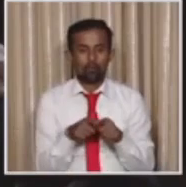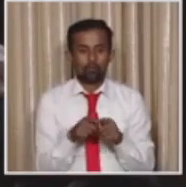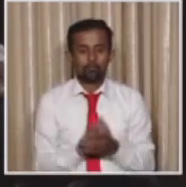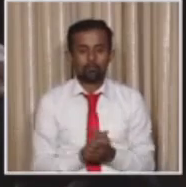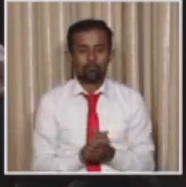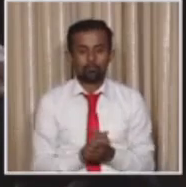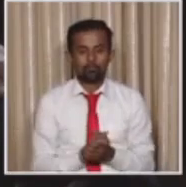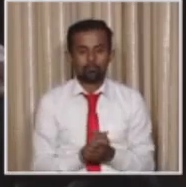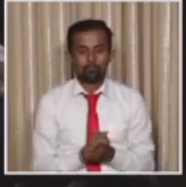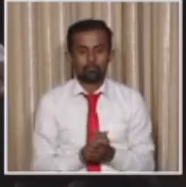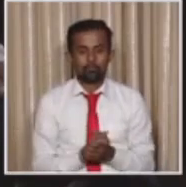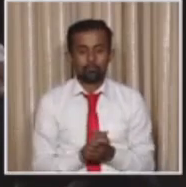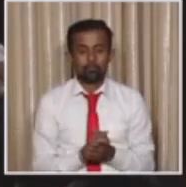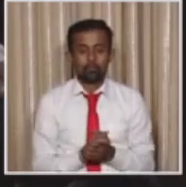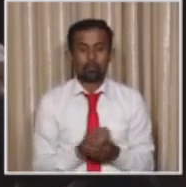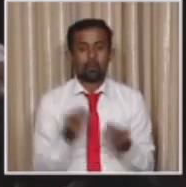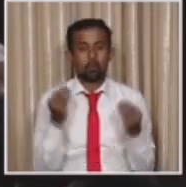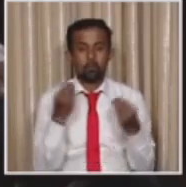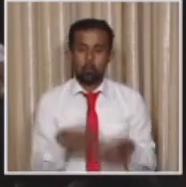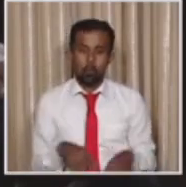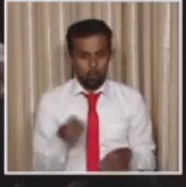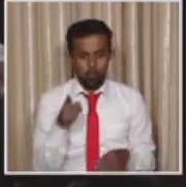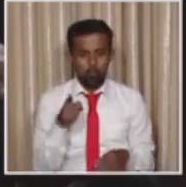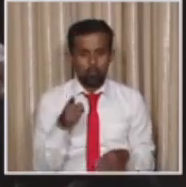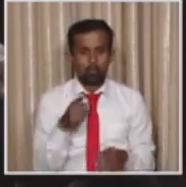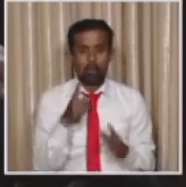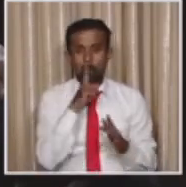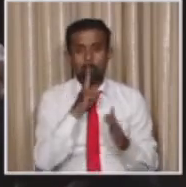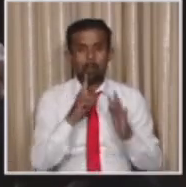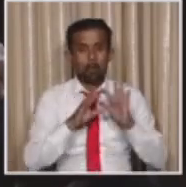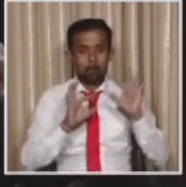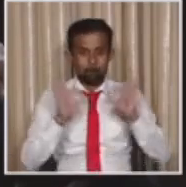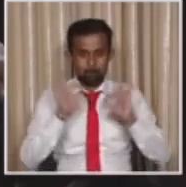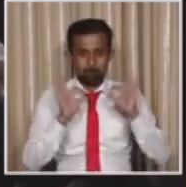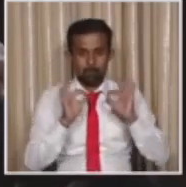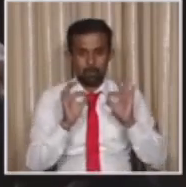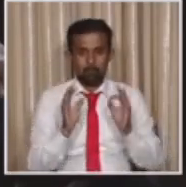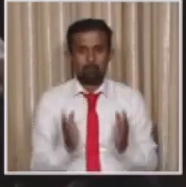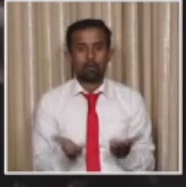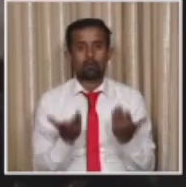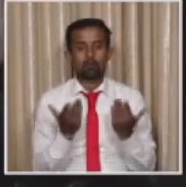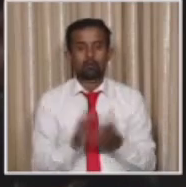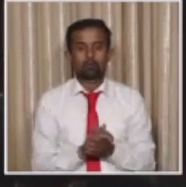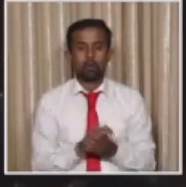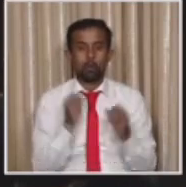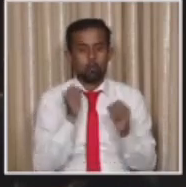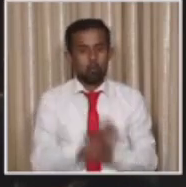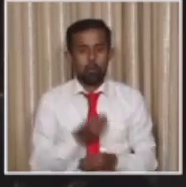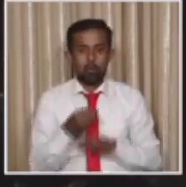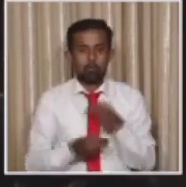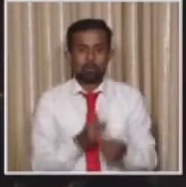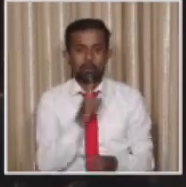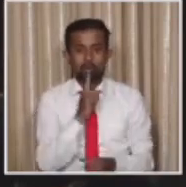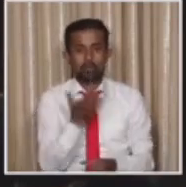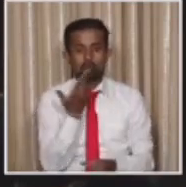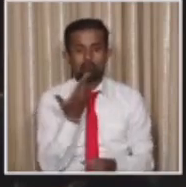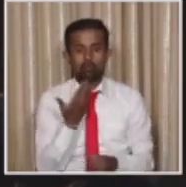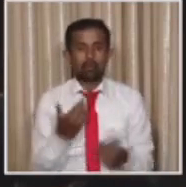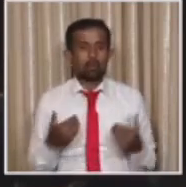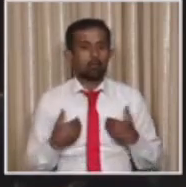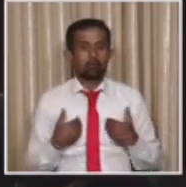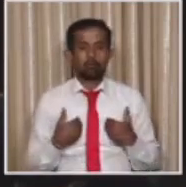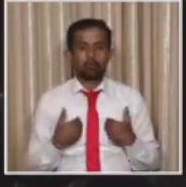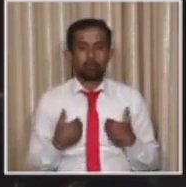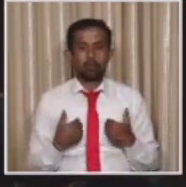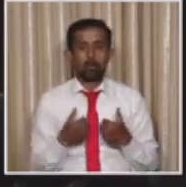ඒ ආයතනයේ බංකොලොත් ඊළඟ රක්ෂණ සමාගම් මරා තමයි මේ ක්‍රියාත්මක කරන්නේ. බංකොලොත් ආයතනයට කියන්න පුළුවන් ආවර කරන් පස්සේ අපි